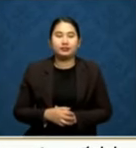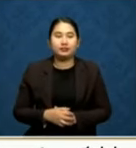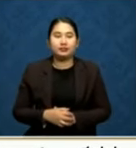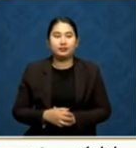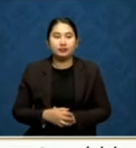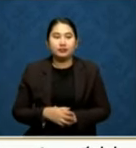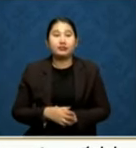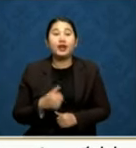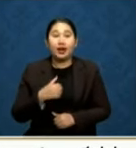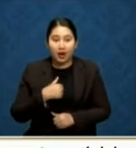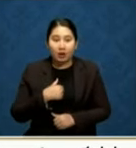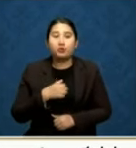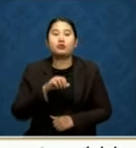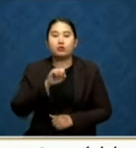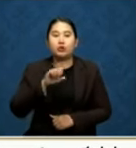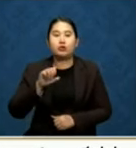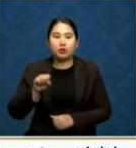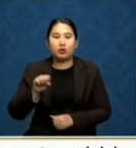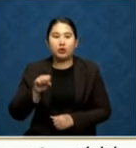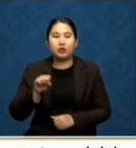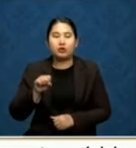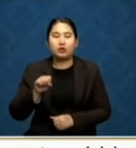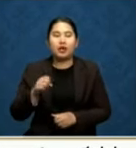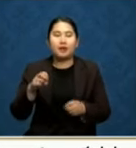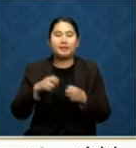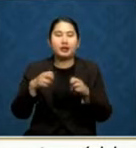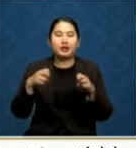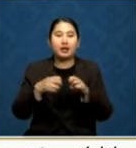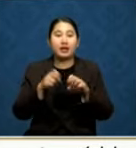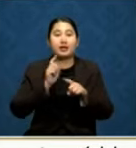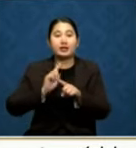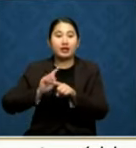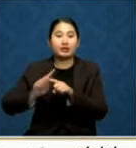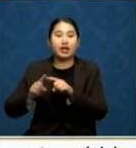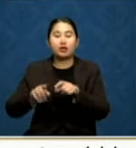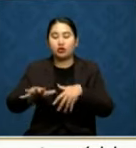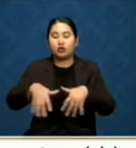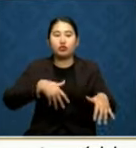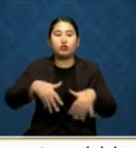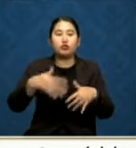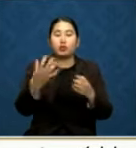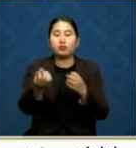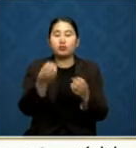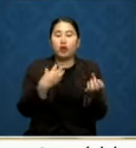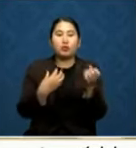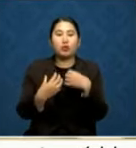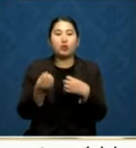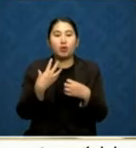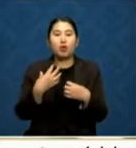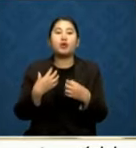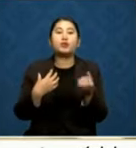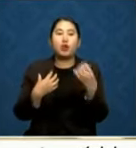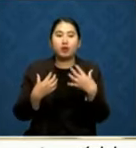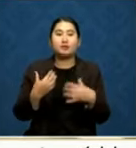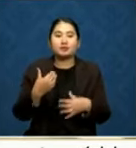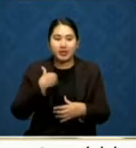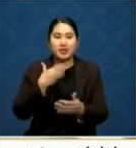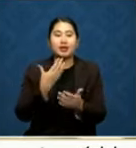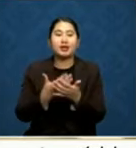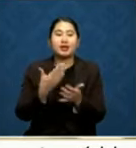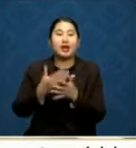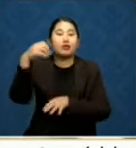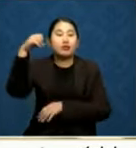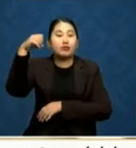เราเป็ผู้แทนราษสดร แลรบการลองเรีนจากพน้ประชาชน ว่าค่าไฟ